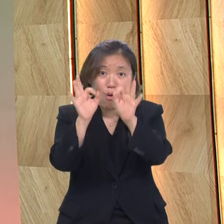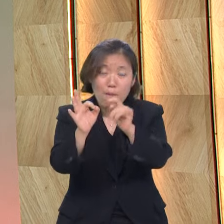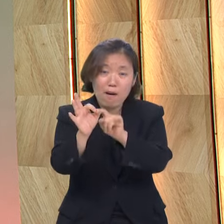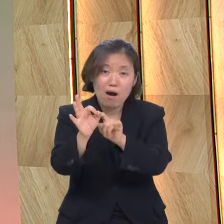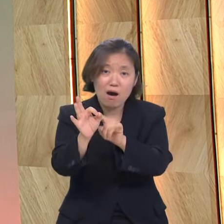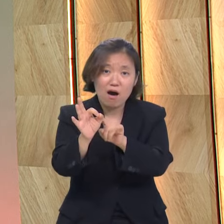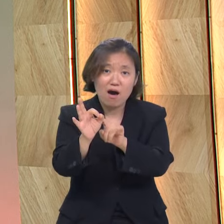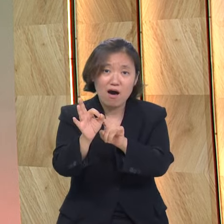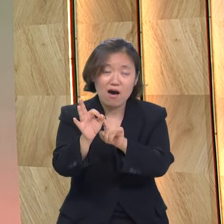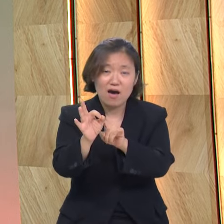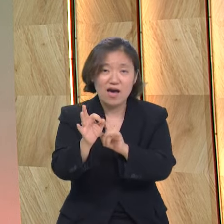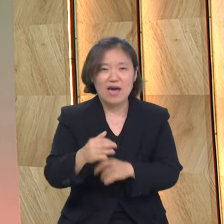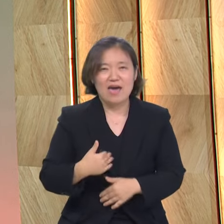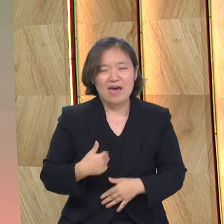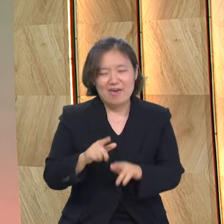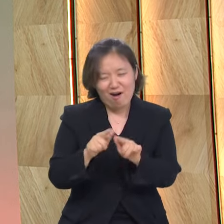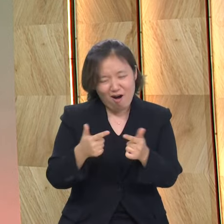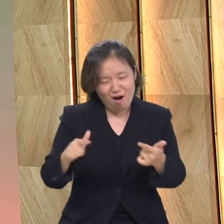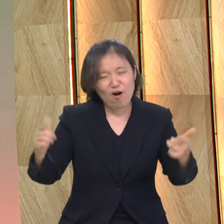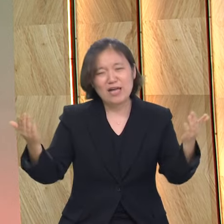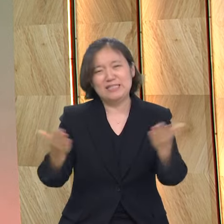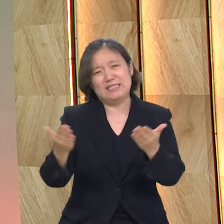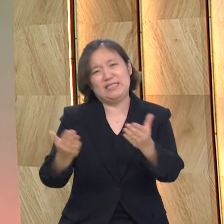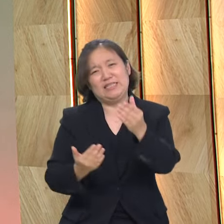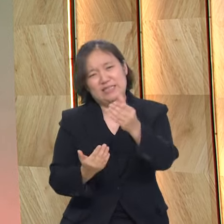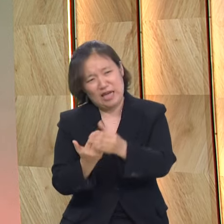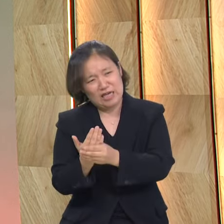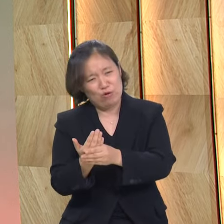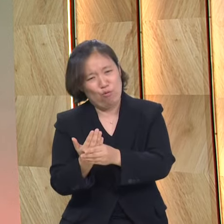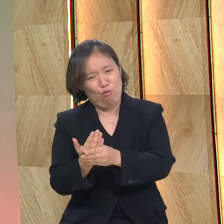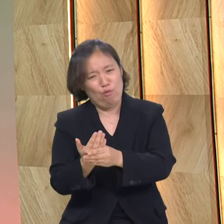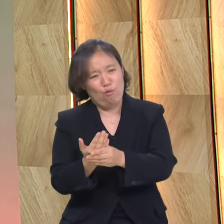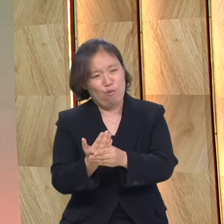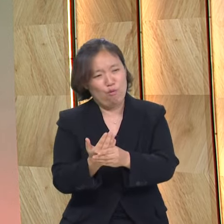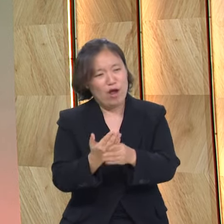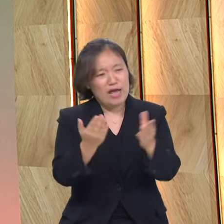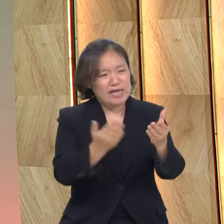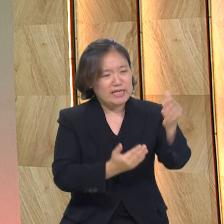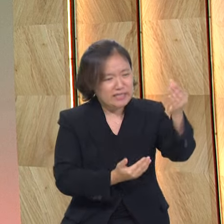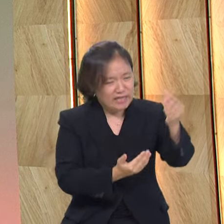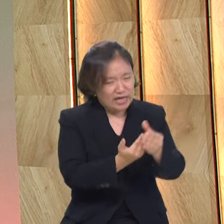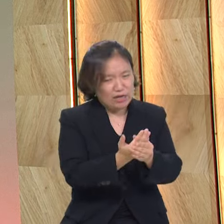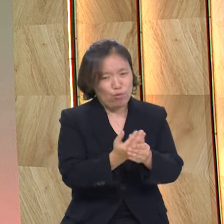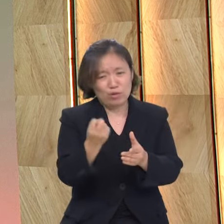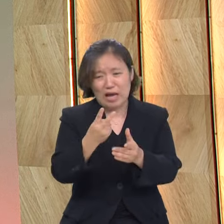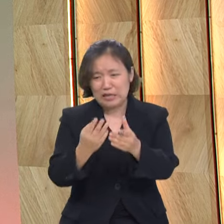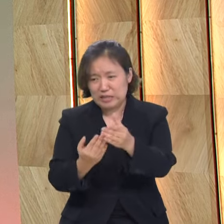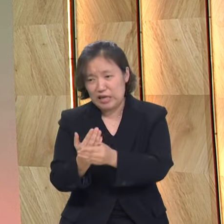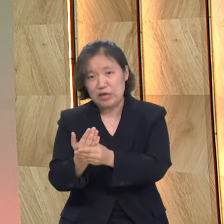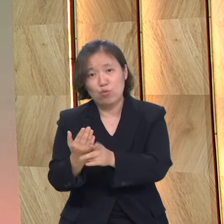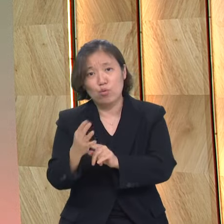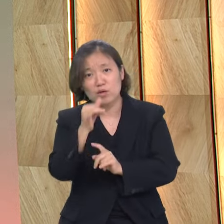속에서도 오만가지 일들이 일어나고 사라지고 일어나고 사라지고